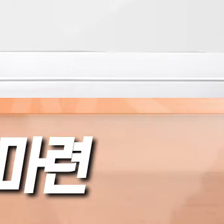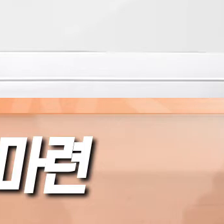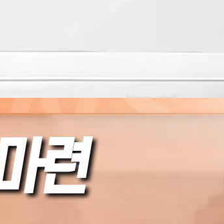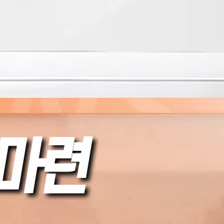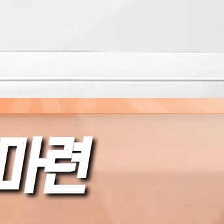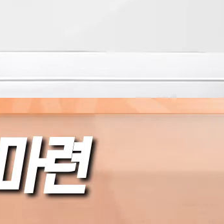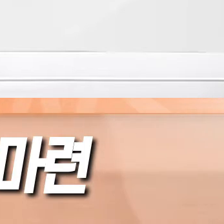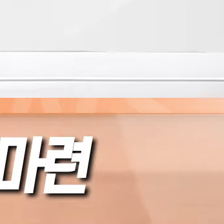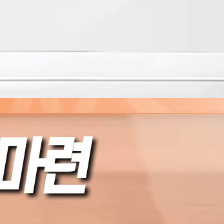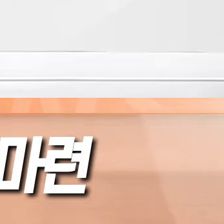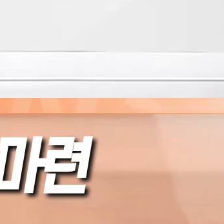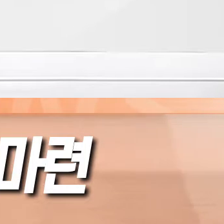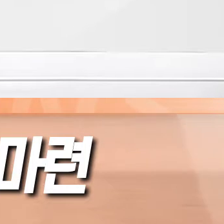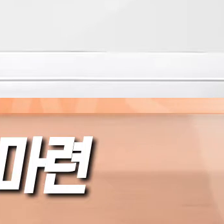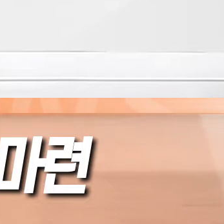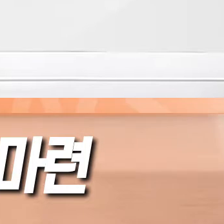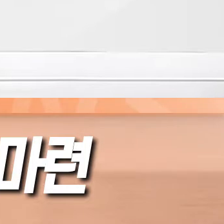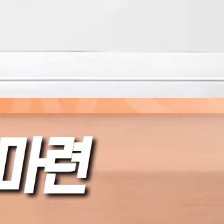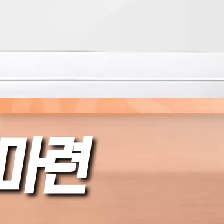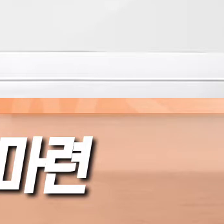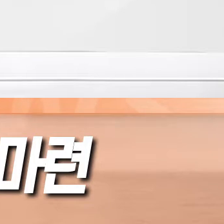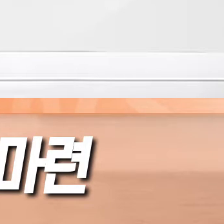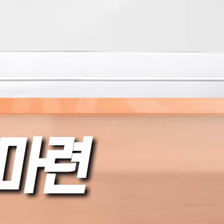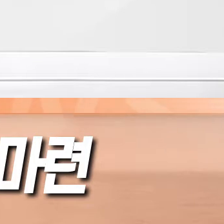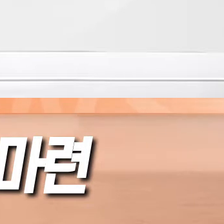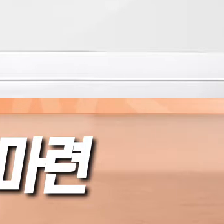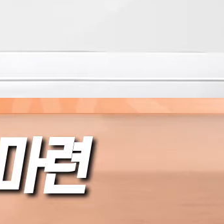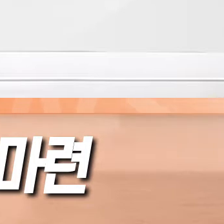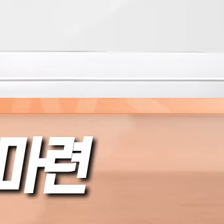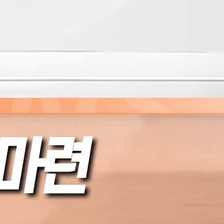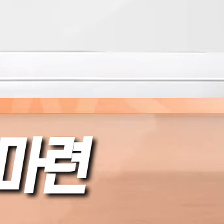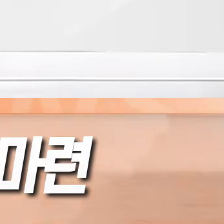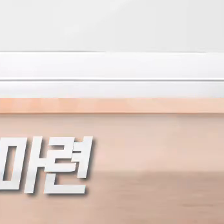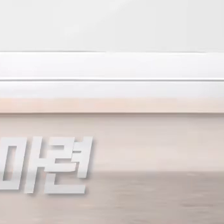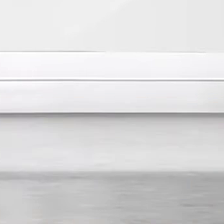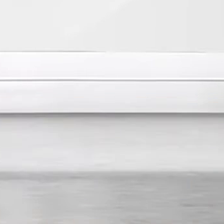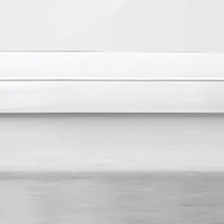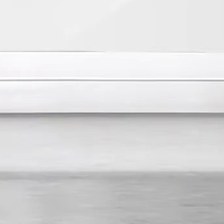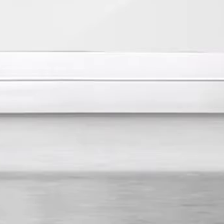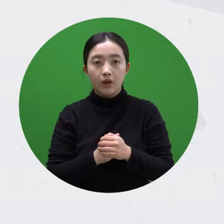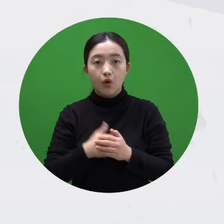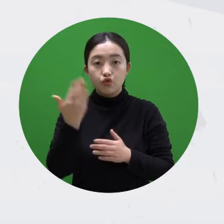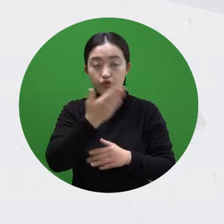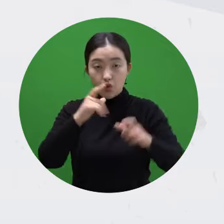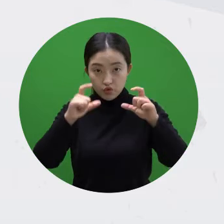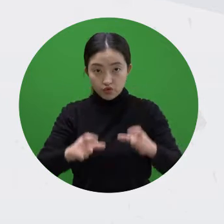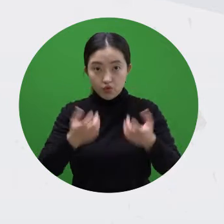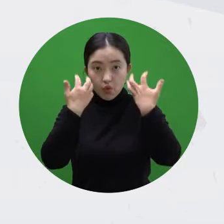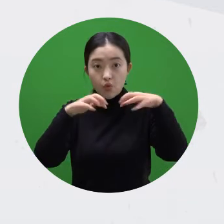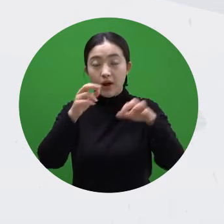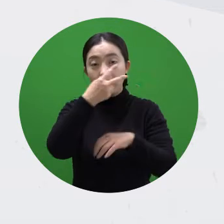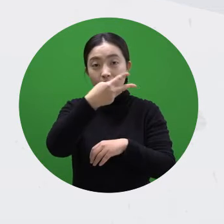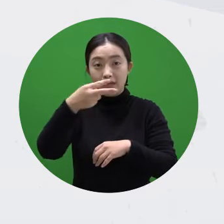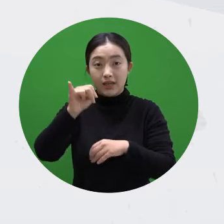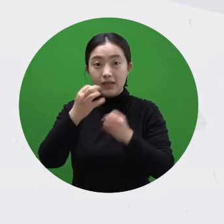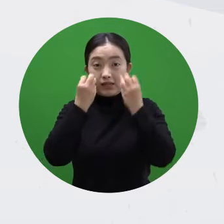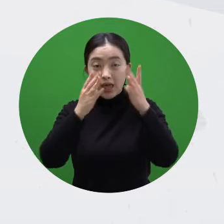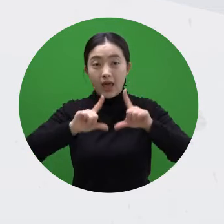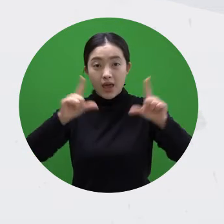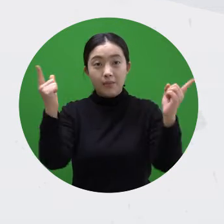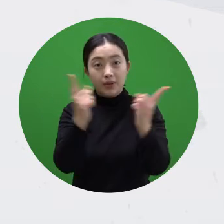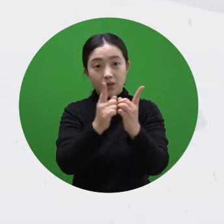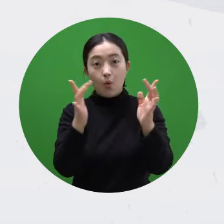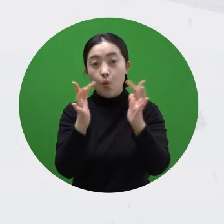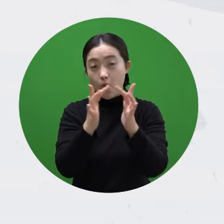2022 구로 를 말하다 를 마련했는데요 그 소식 자세히 알아보겠습니다 구로구 가 이미 년 새해를 맞아